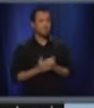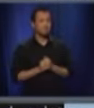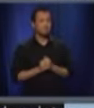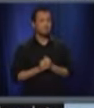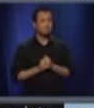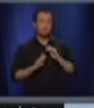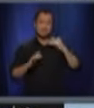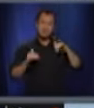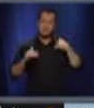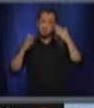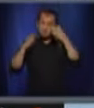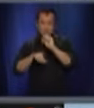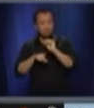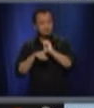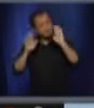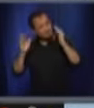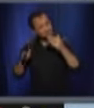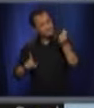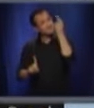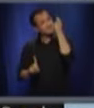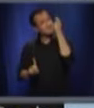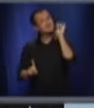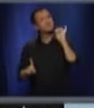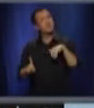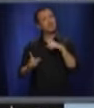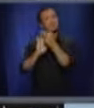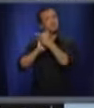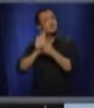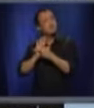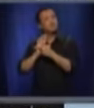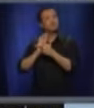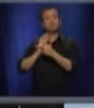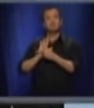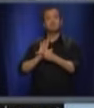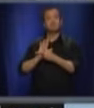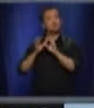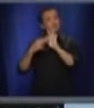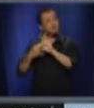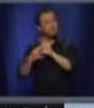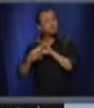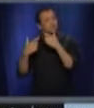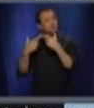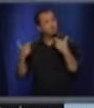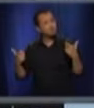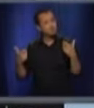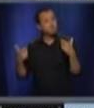travaillons très fort là-dessus parce qu'il y a toutes sortes de problèmes légaux.